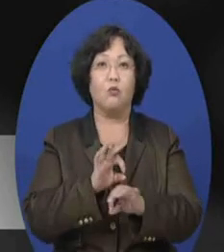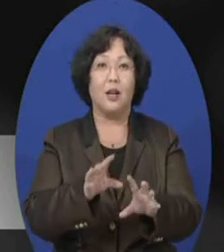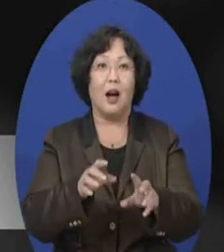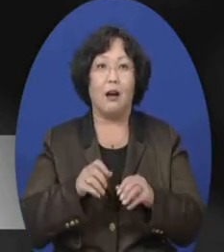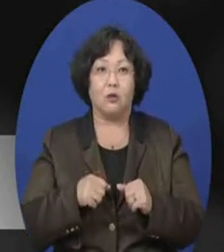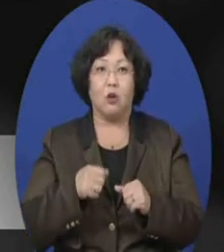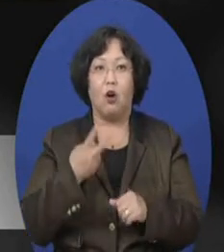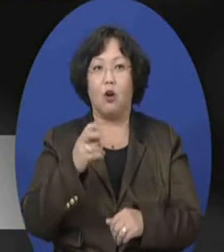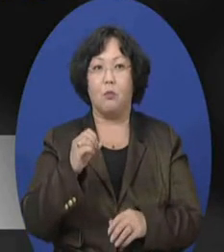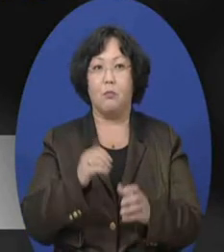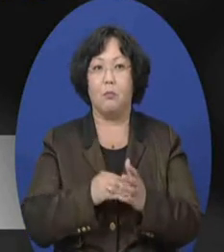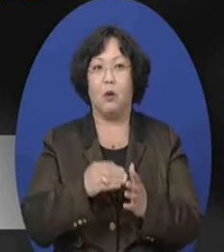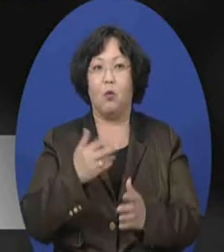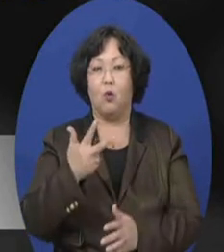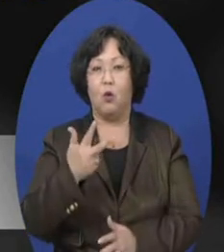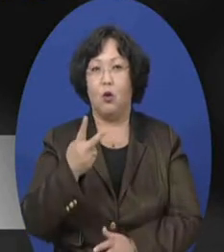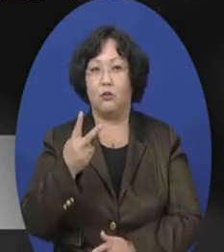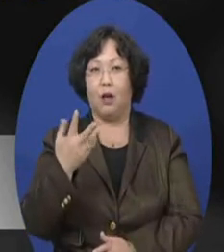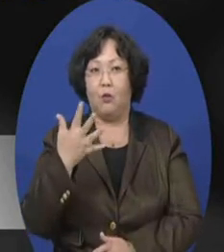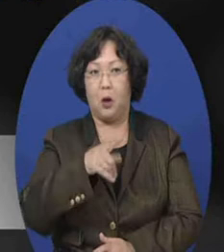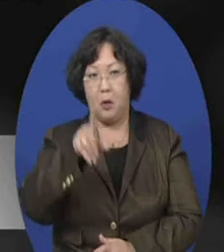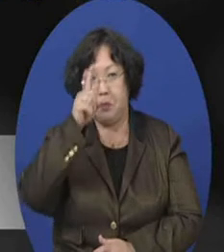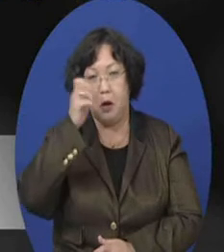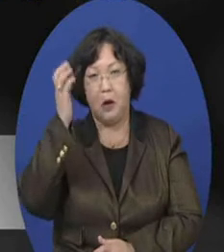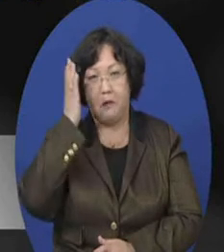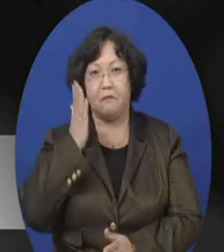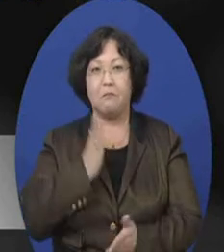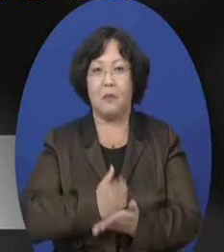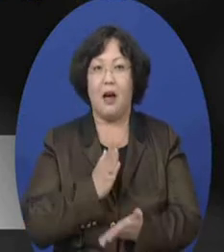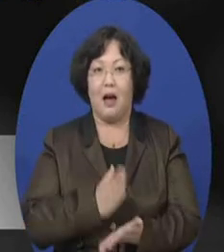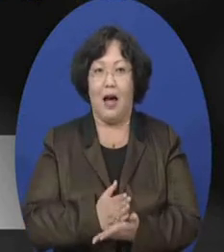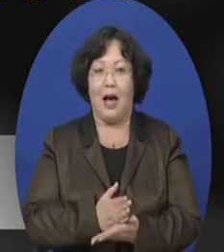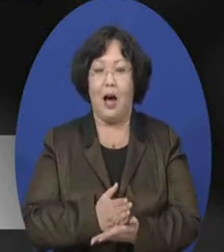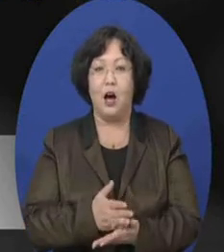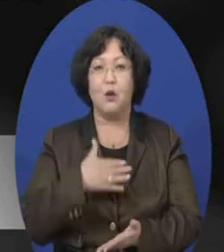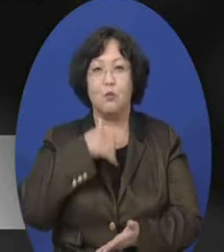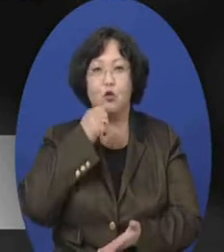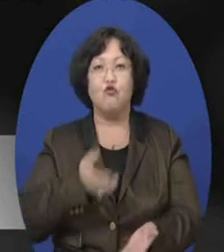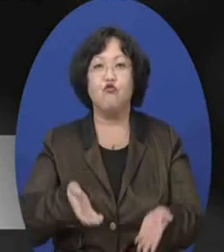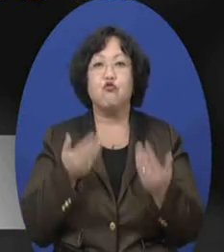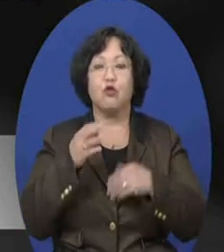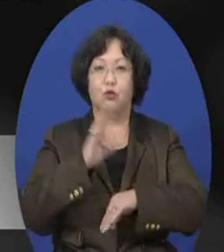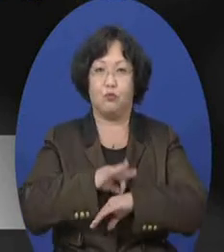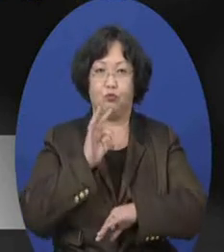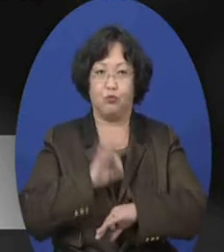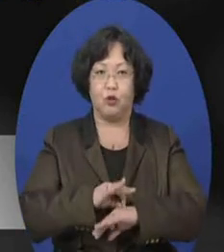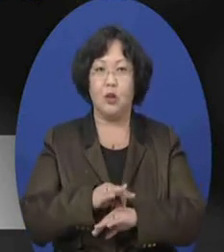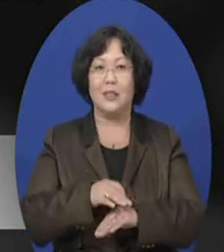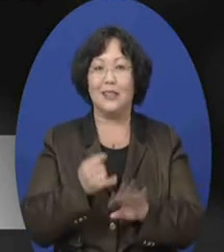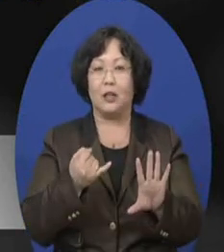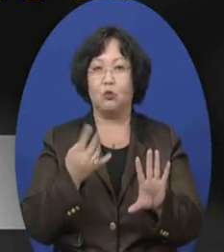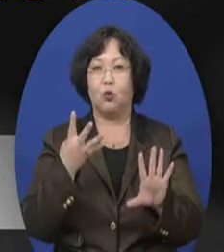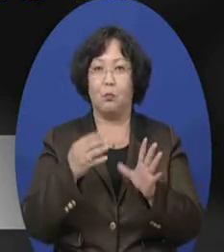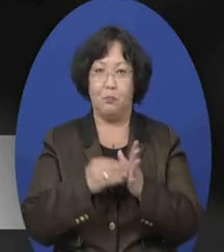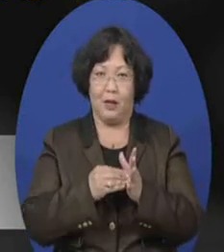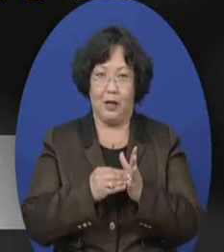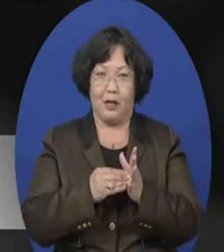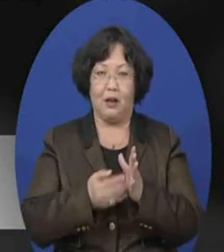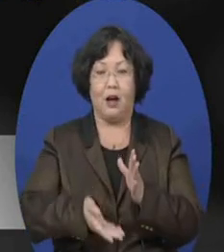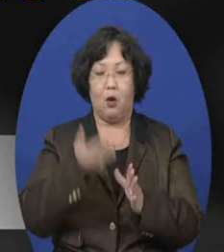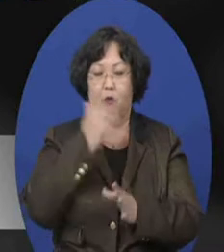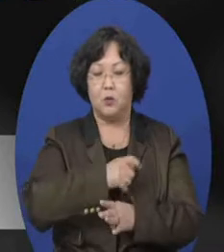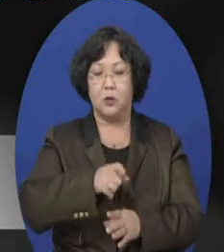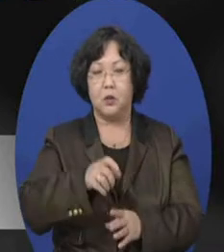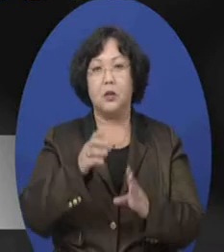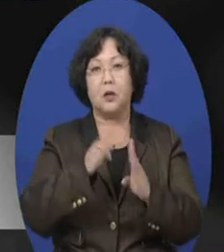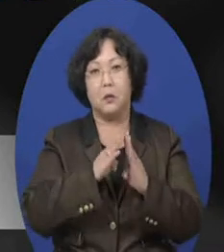хэмжээнд 20325 хүн эмнэлэгт хэвтэн эмчлүүлж байгаа бол хөнгөн хэлбэрийн онцтой 64000 гаруй хүн өрхийн эмчийн